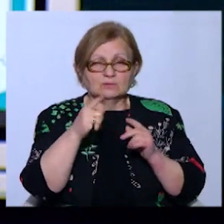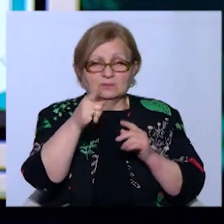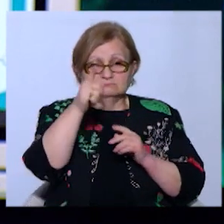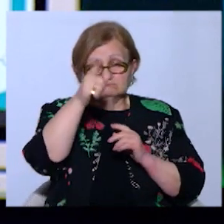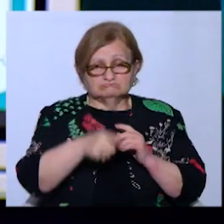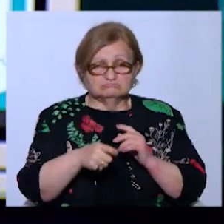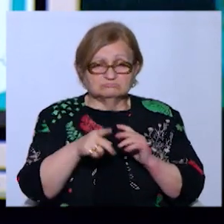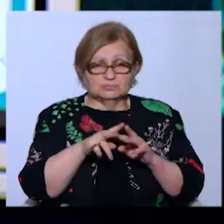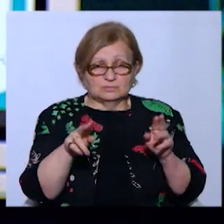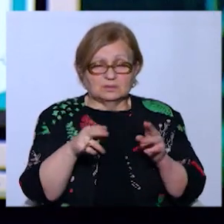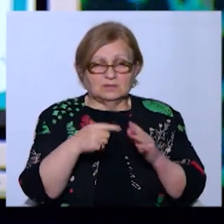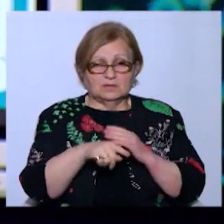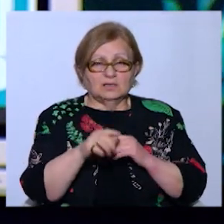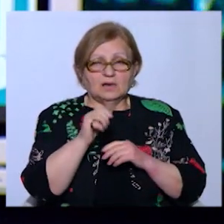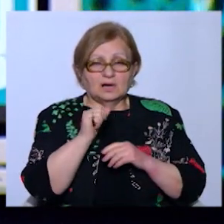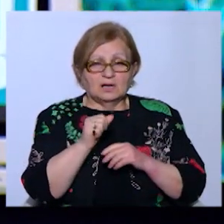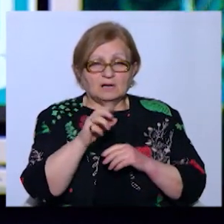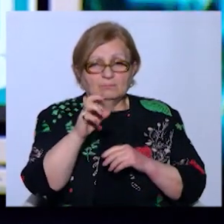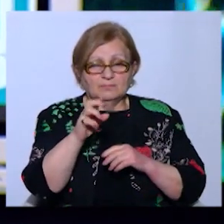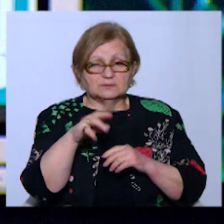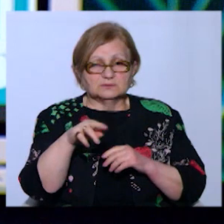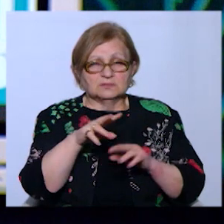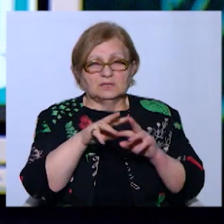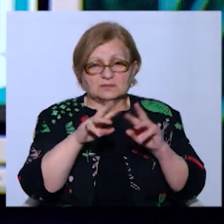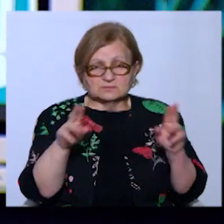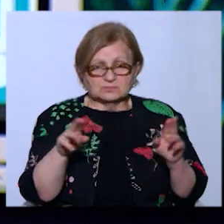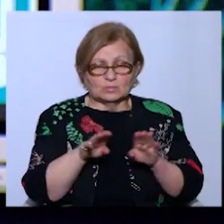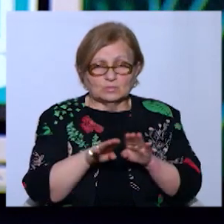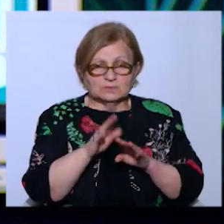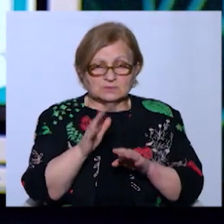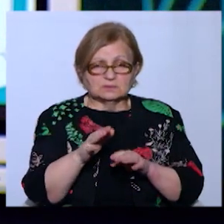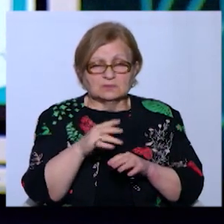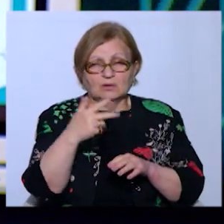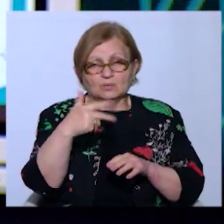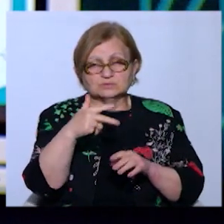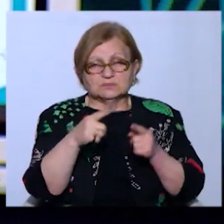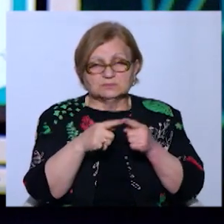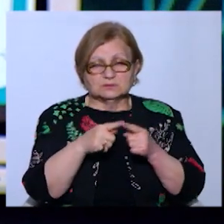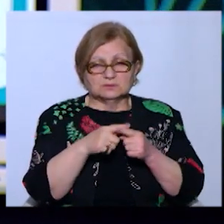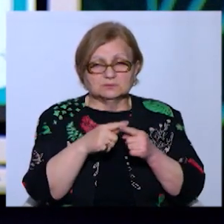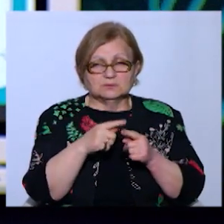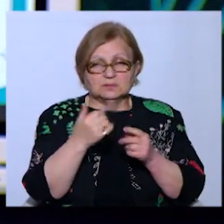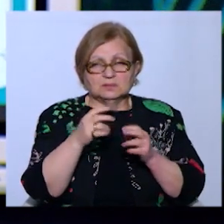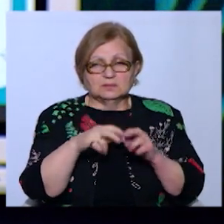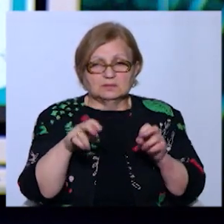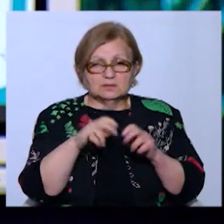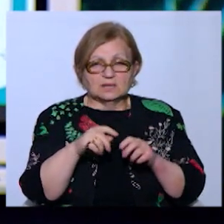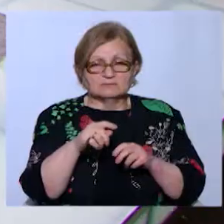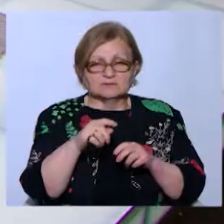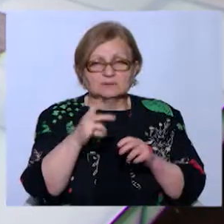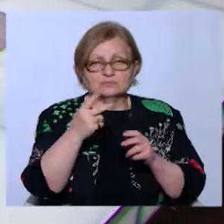ორ ტოლ ნაწილად გაიყო, ABD და CBD ერთმანეთის ტოლია და უდრის 30 გრადუს. განვიხილოთ